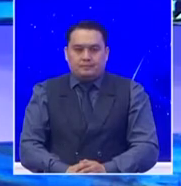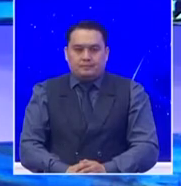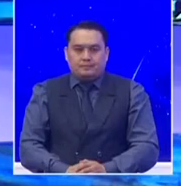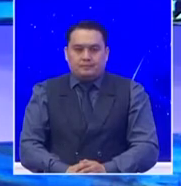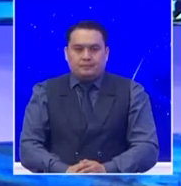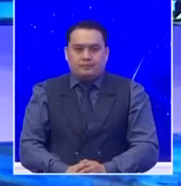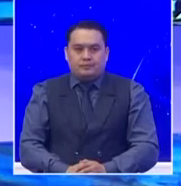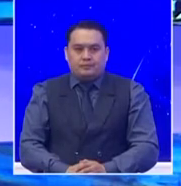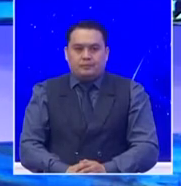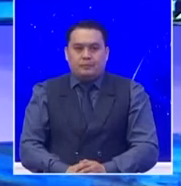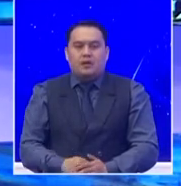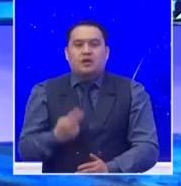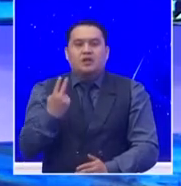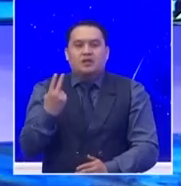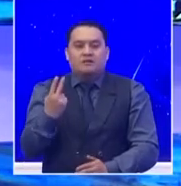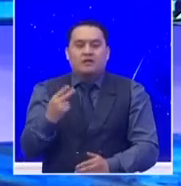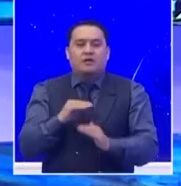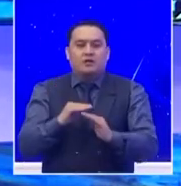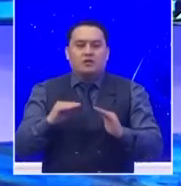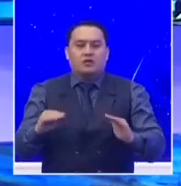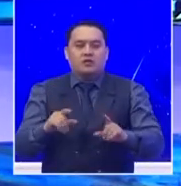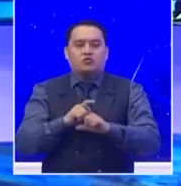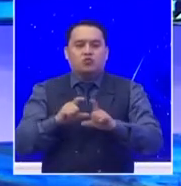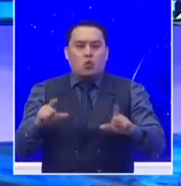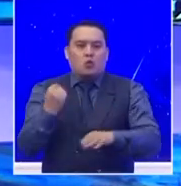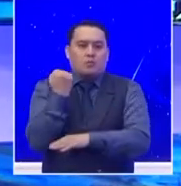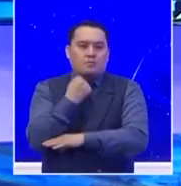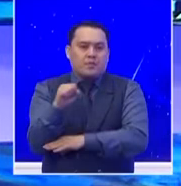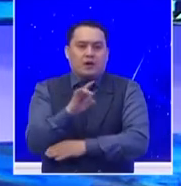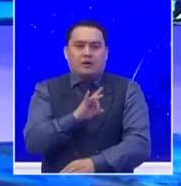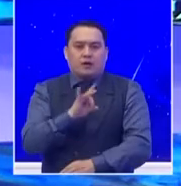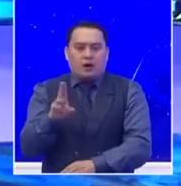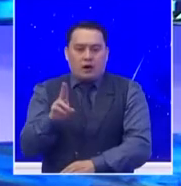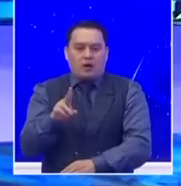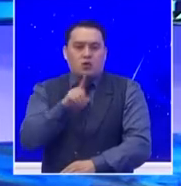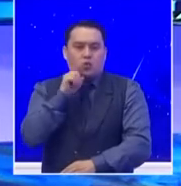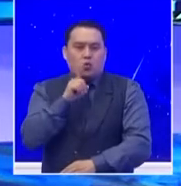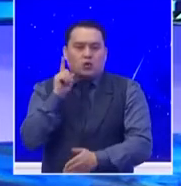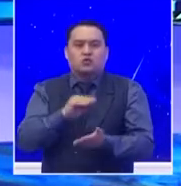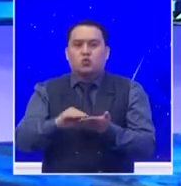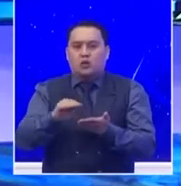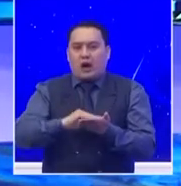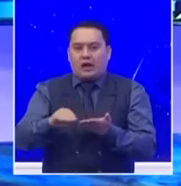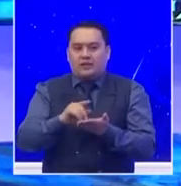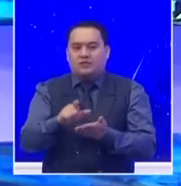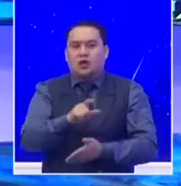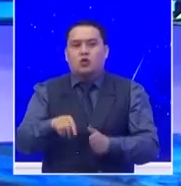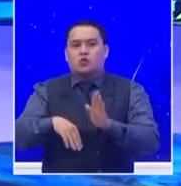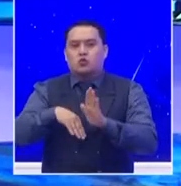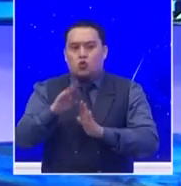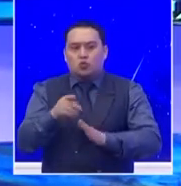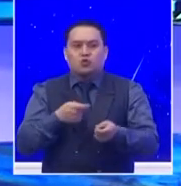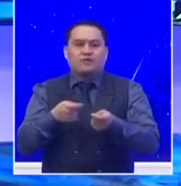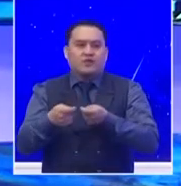Вперед к мечте. Двое школьников из Алматинской области стали победителями республиканского конкурса юных журналистов. В номинации «Лучший